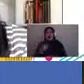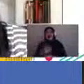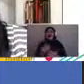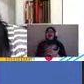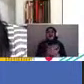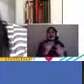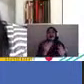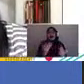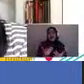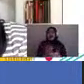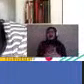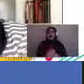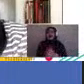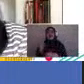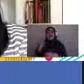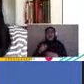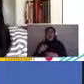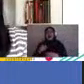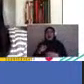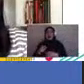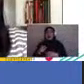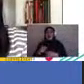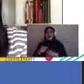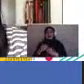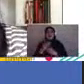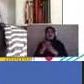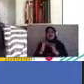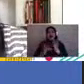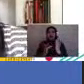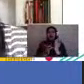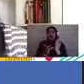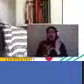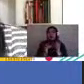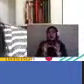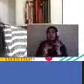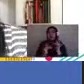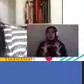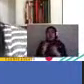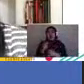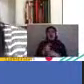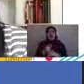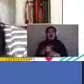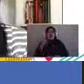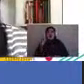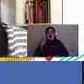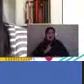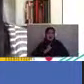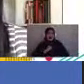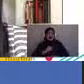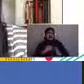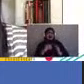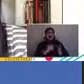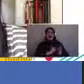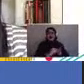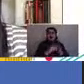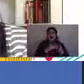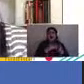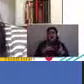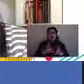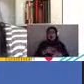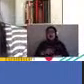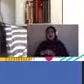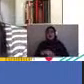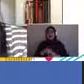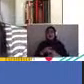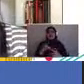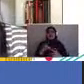pengguna internet ketika masuk dia harus juga melakukan penjagaan terhadap data pribadi yang dimilikinya dengan baik, dengan selektif, menggunakan